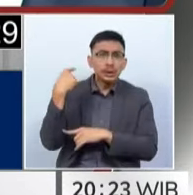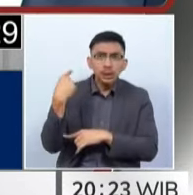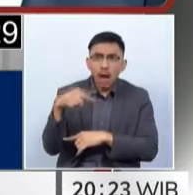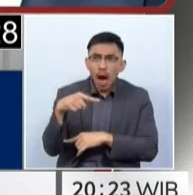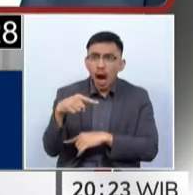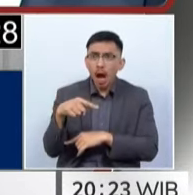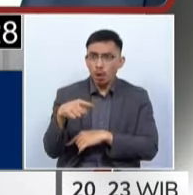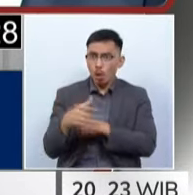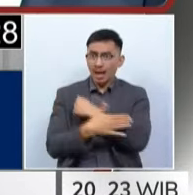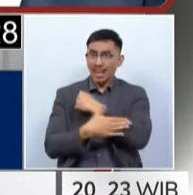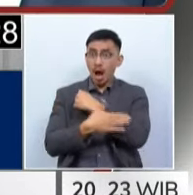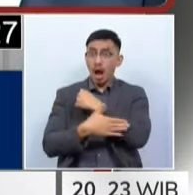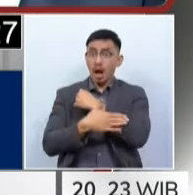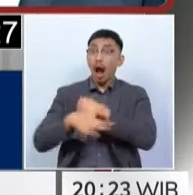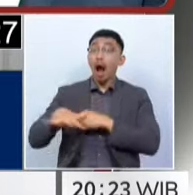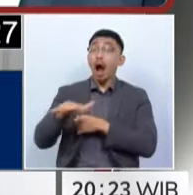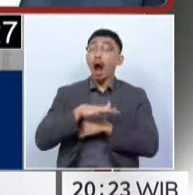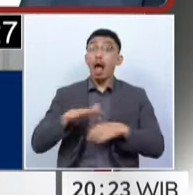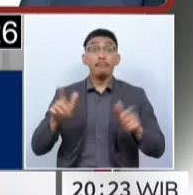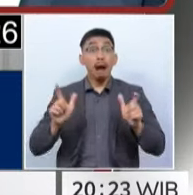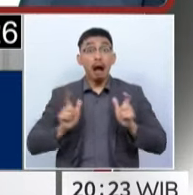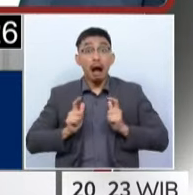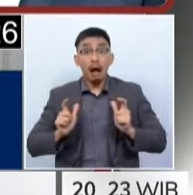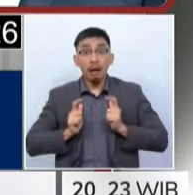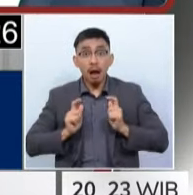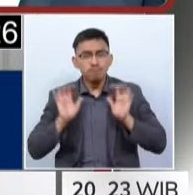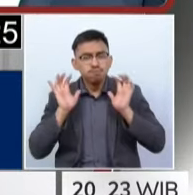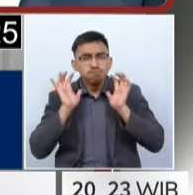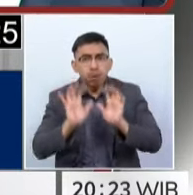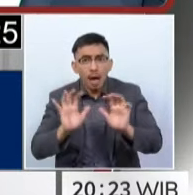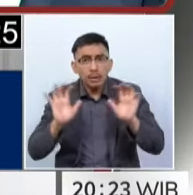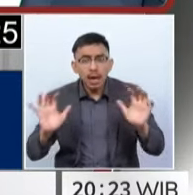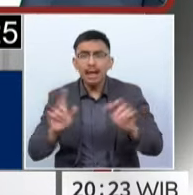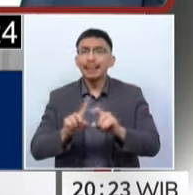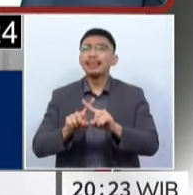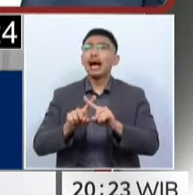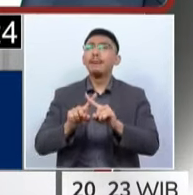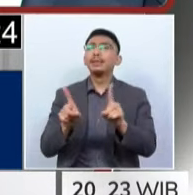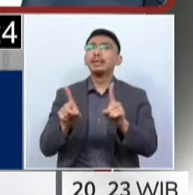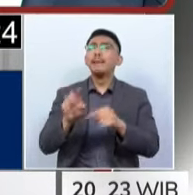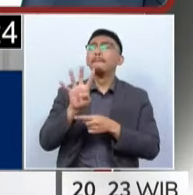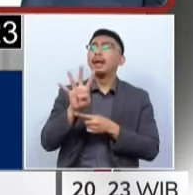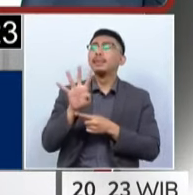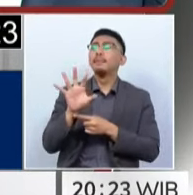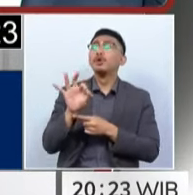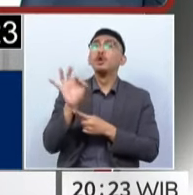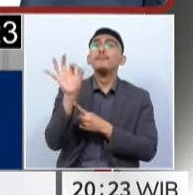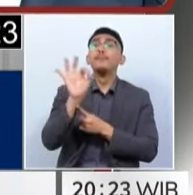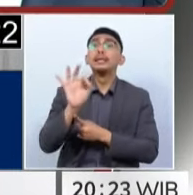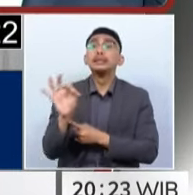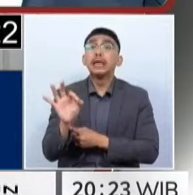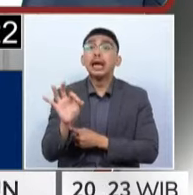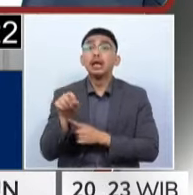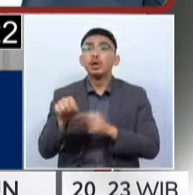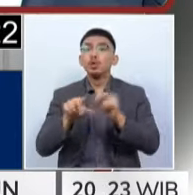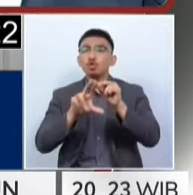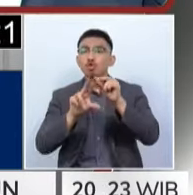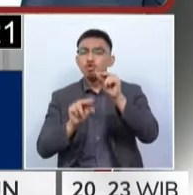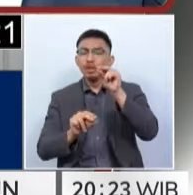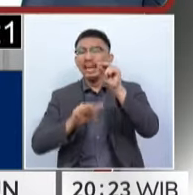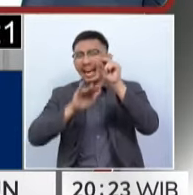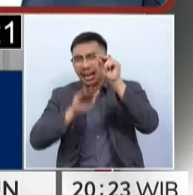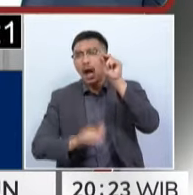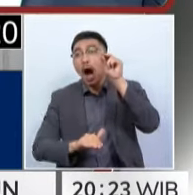luar biasa tetapi 40% ya salah satu terendah sekarang jadi kalau kita mau bangun